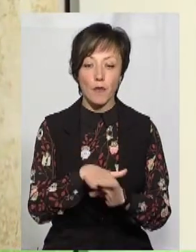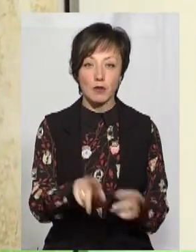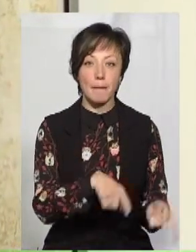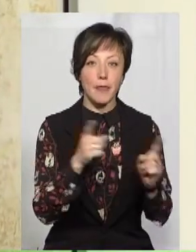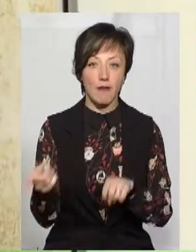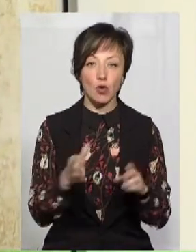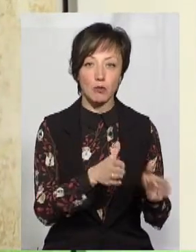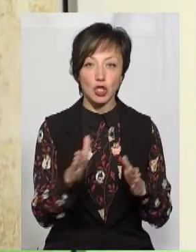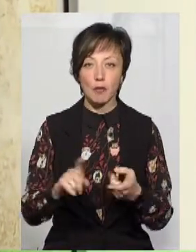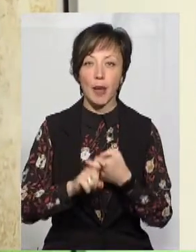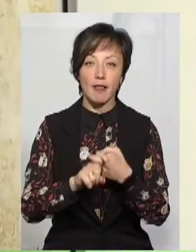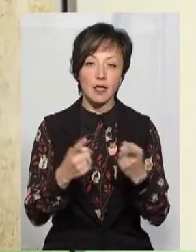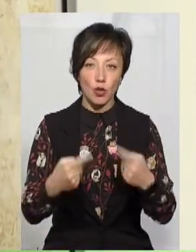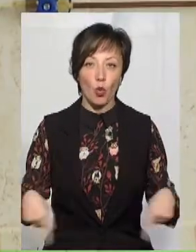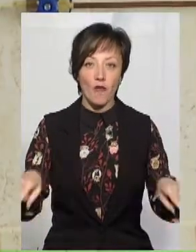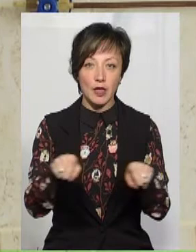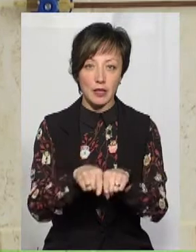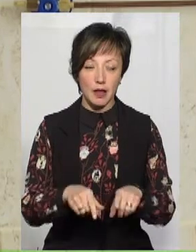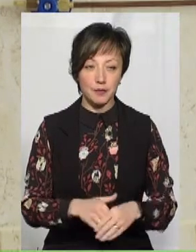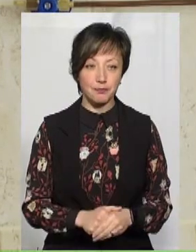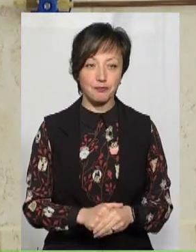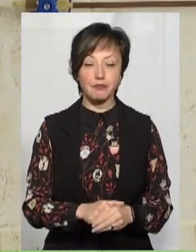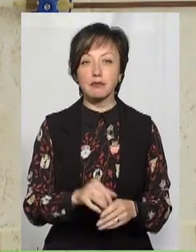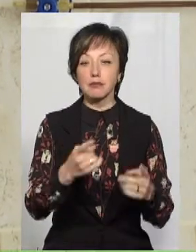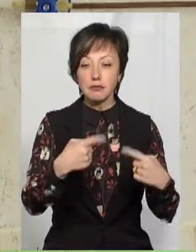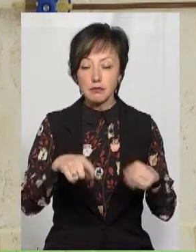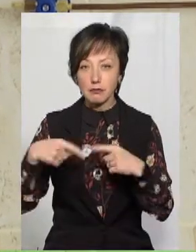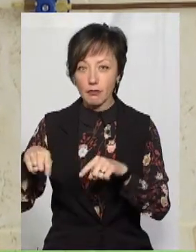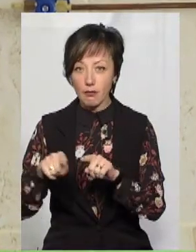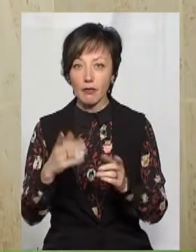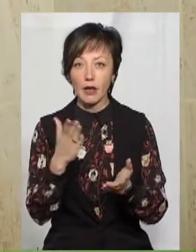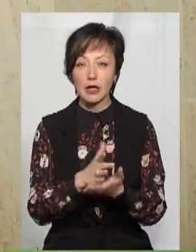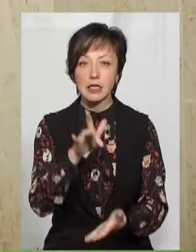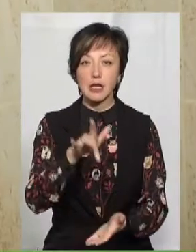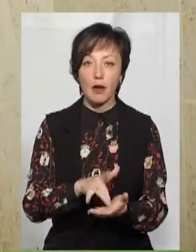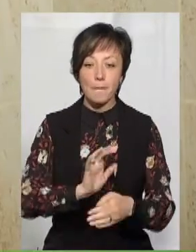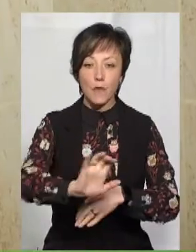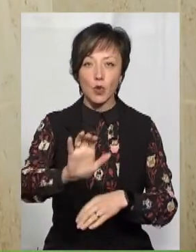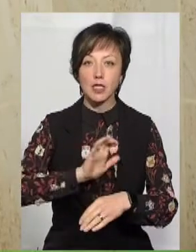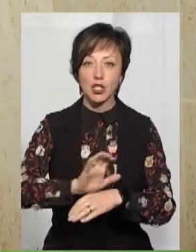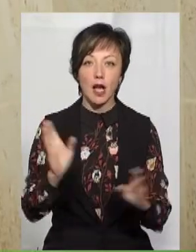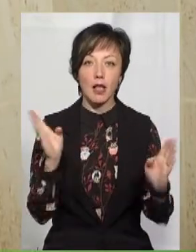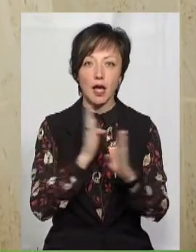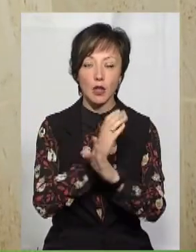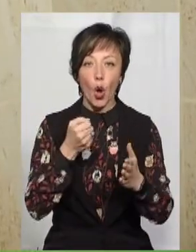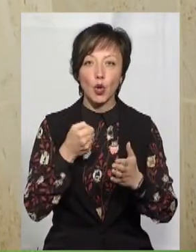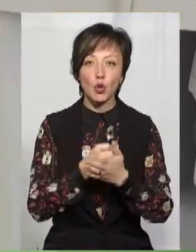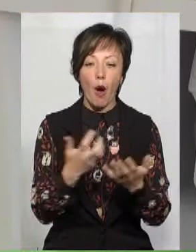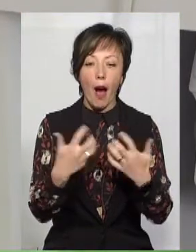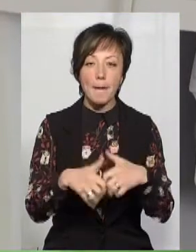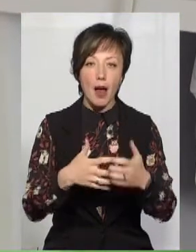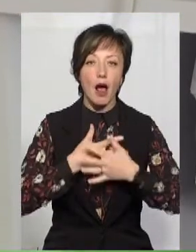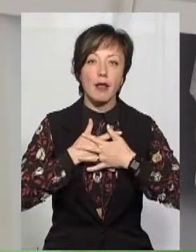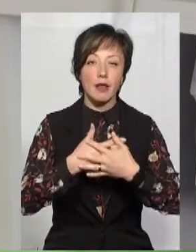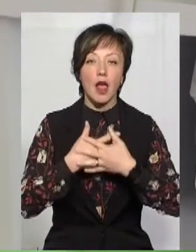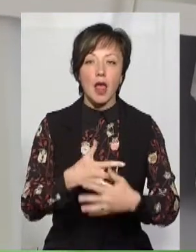режим інфекційного відділення. У відділеннях лікарні підведене централізоване постачання кисню до апаратів штучної вентиляції легень та